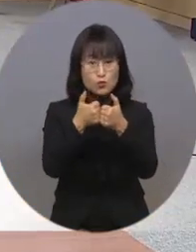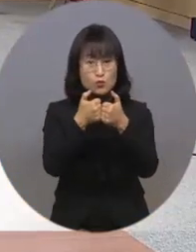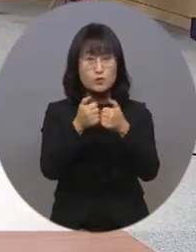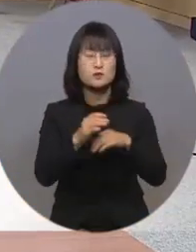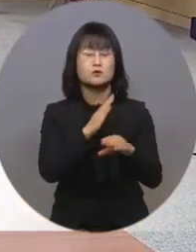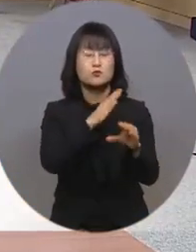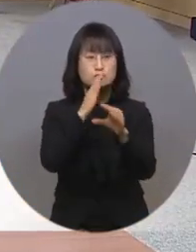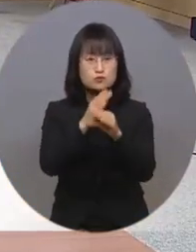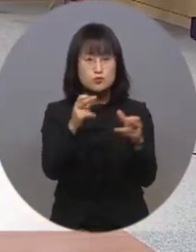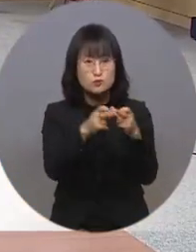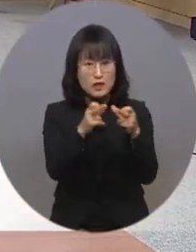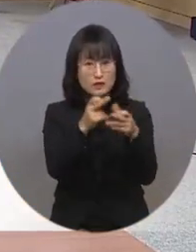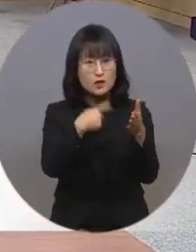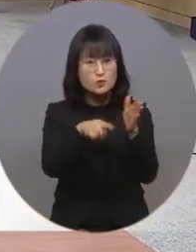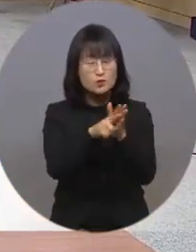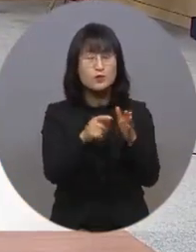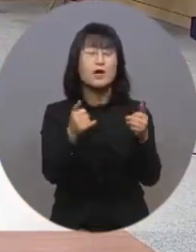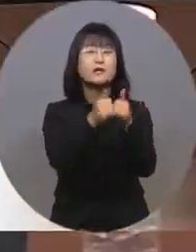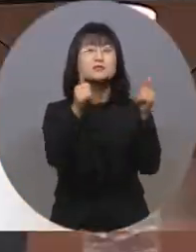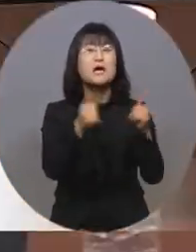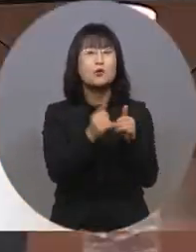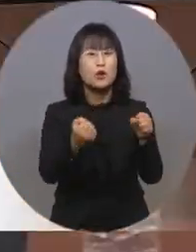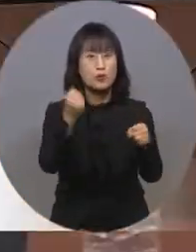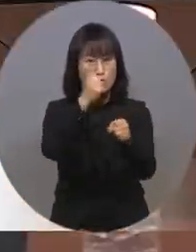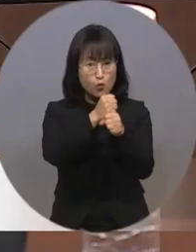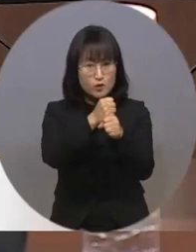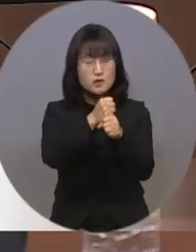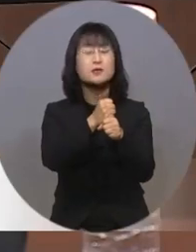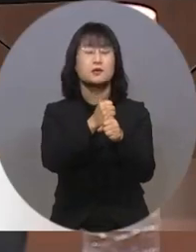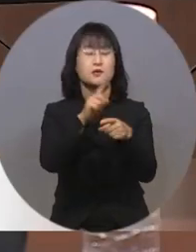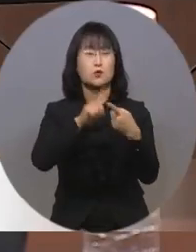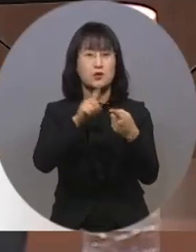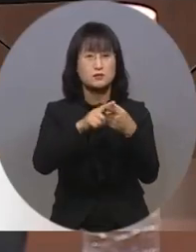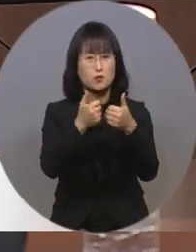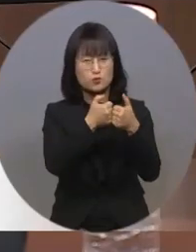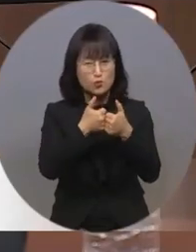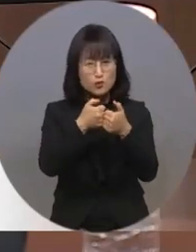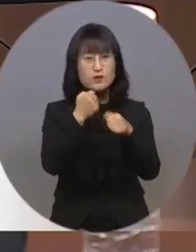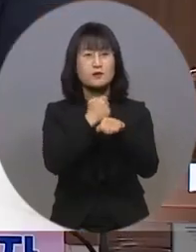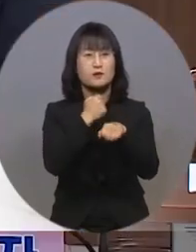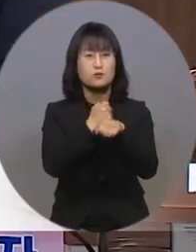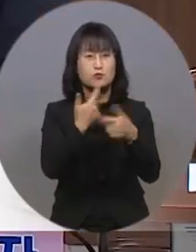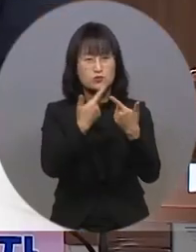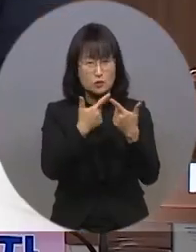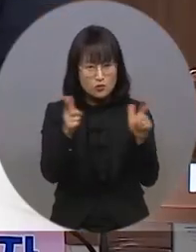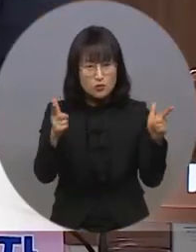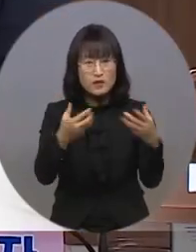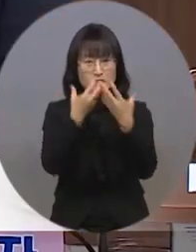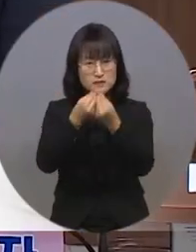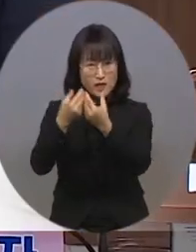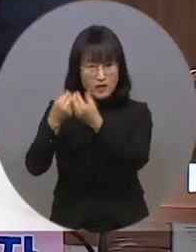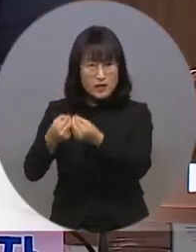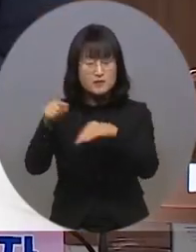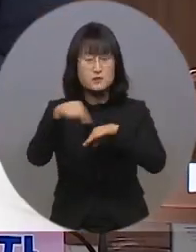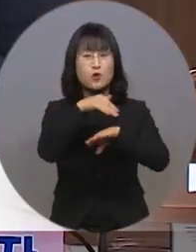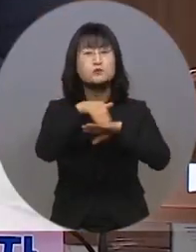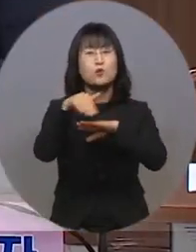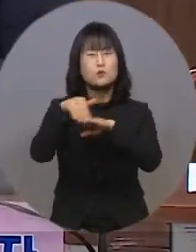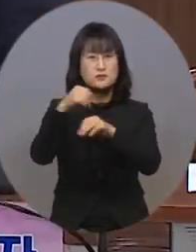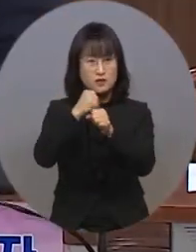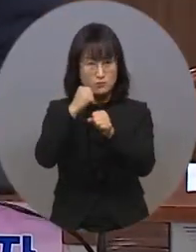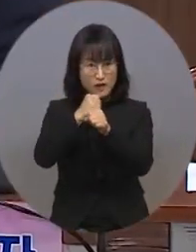중도 장애인들을 위한 사회 복귀 시스템에 대해 논의하고 다양한 사례를 통해 정책적인 재현을 이어가는